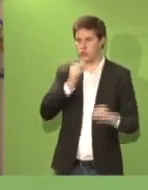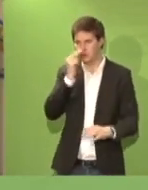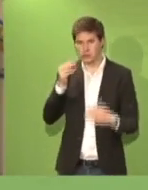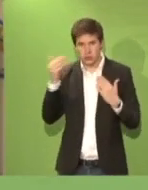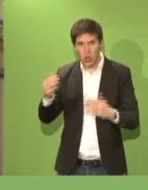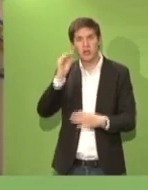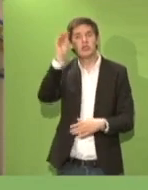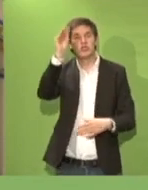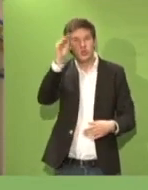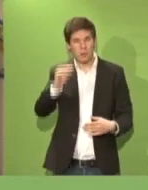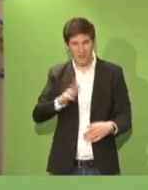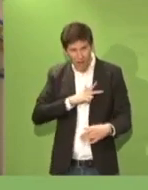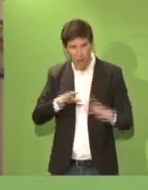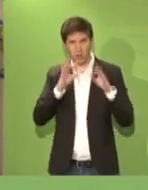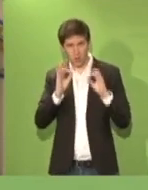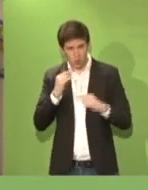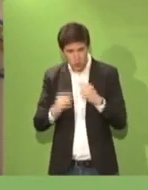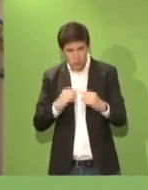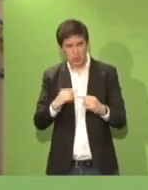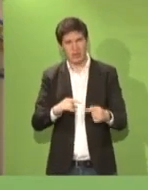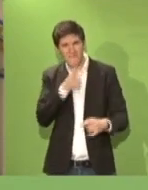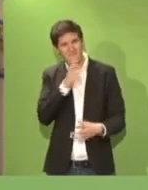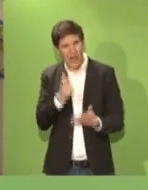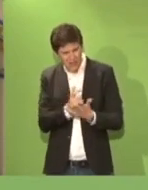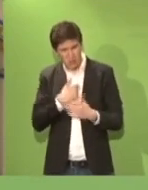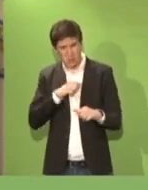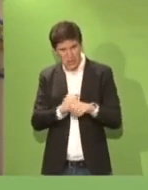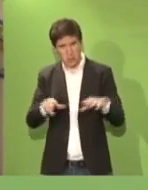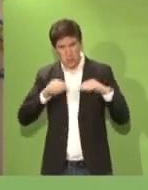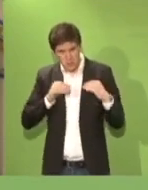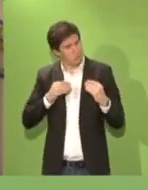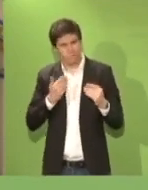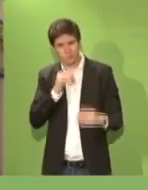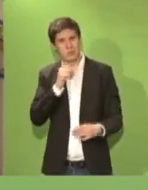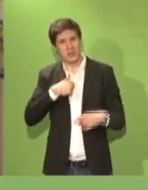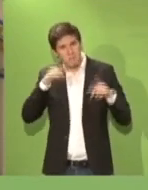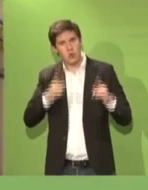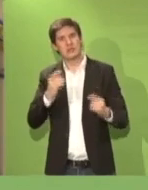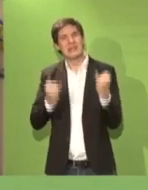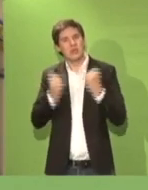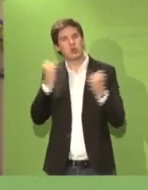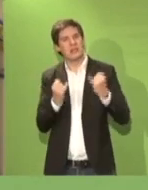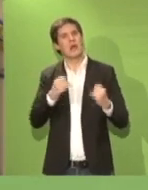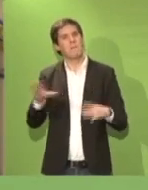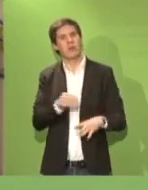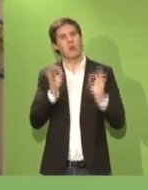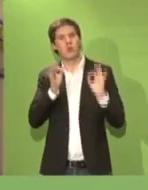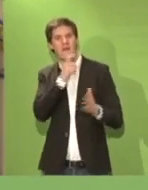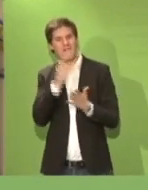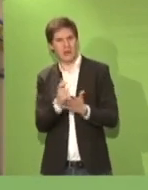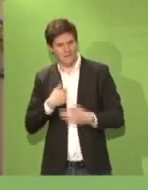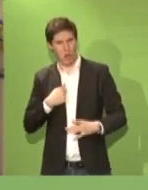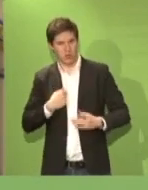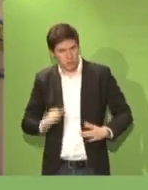zukunftsfähige, eine verantwortungsvolle und verantwortbare Industrie zu entwickeln. Liebe Freundinnen und Freunde, die Zukunft